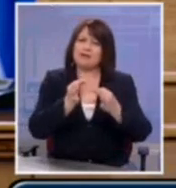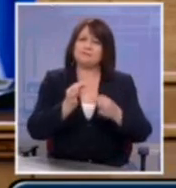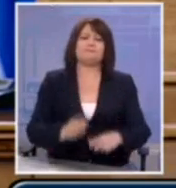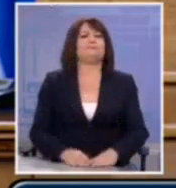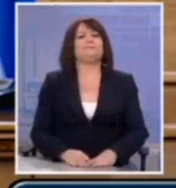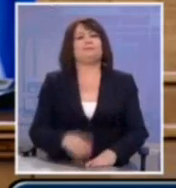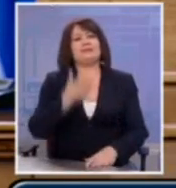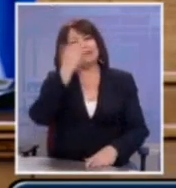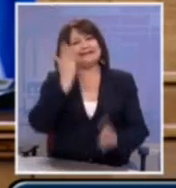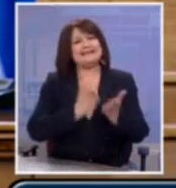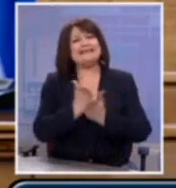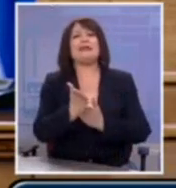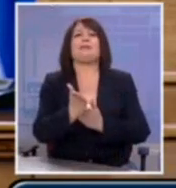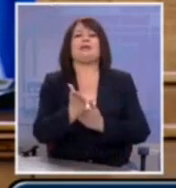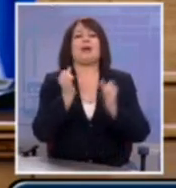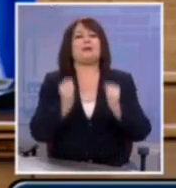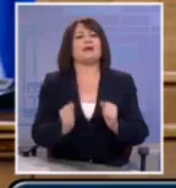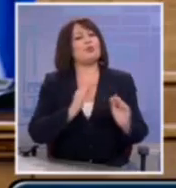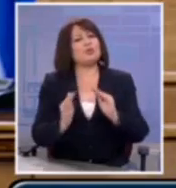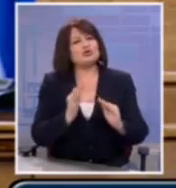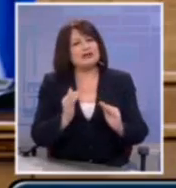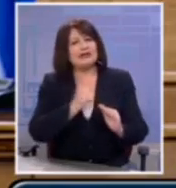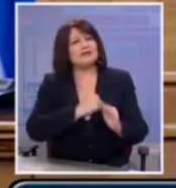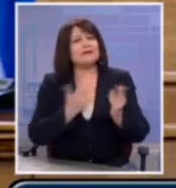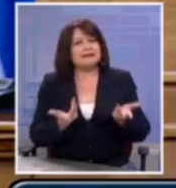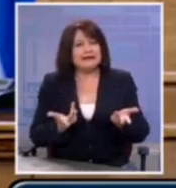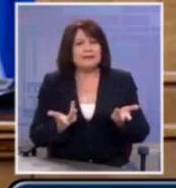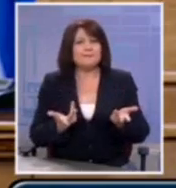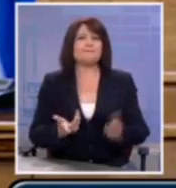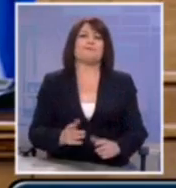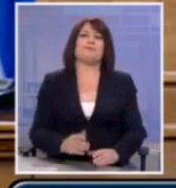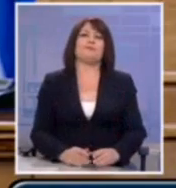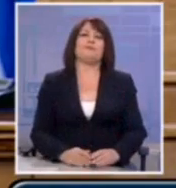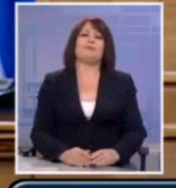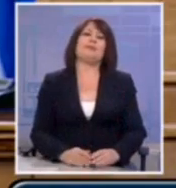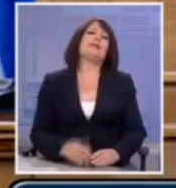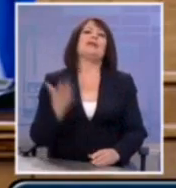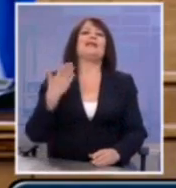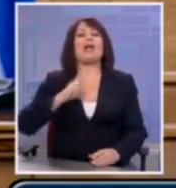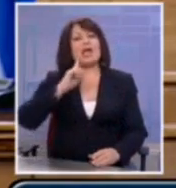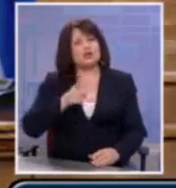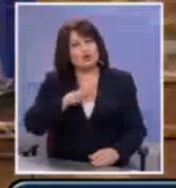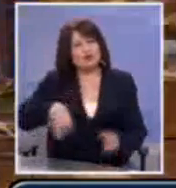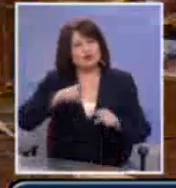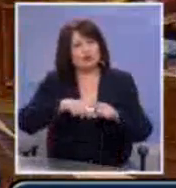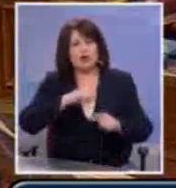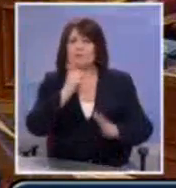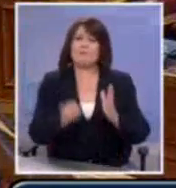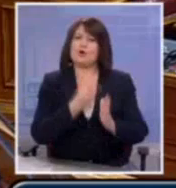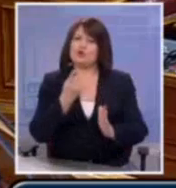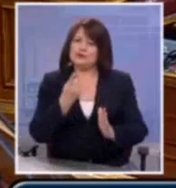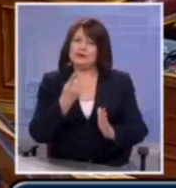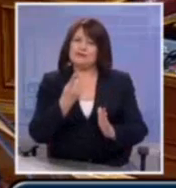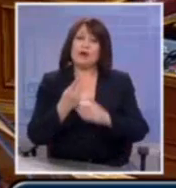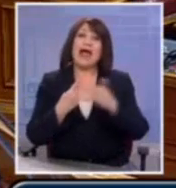την τίμια γλώσσα των θέσεων που υπερασπίζεται. Με την δύναμη της λοπνοπής λαϊκής εντολής που για πρώτη φορά έλαβε